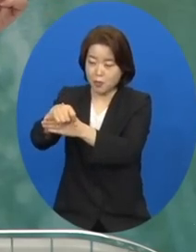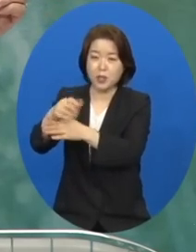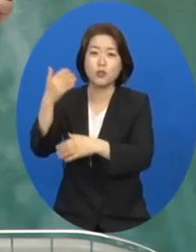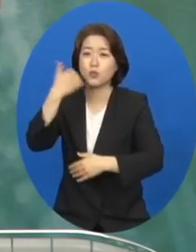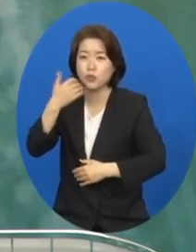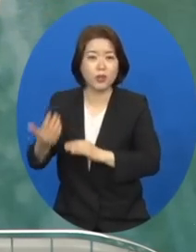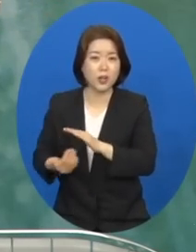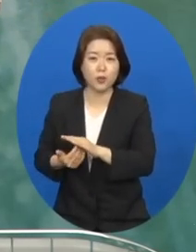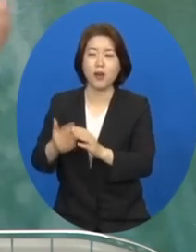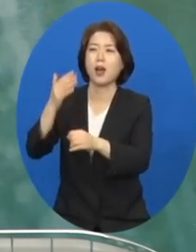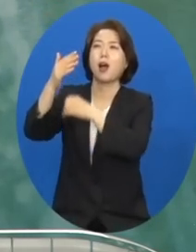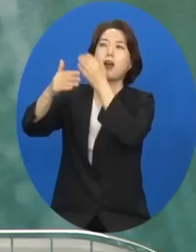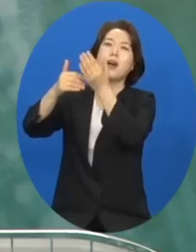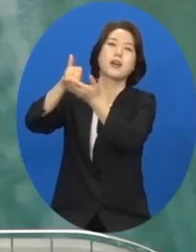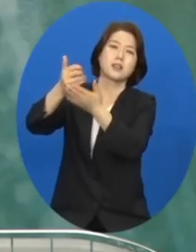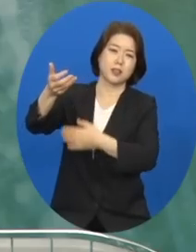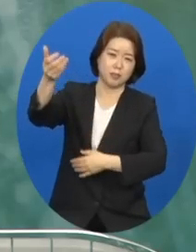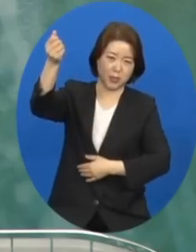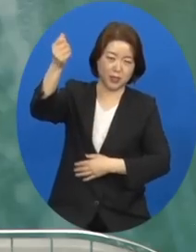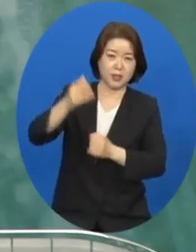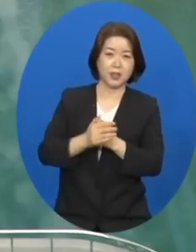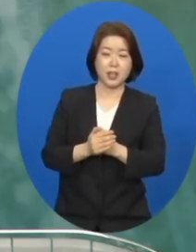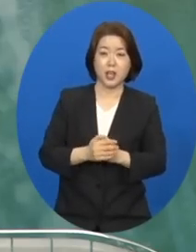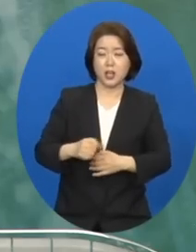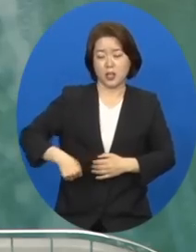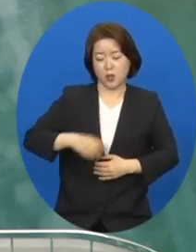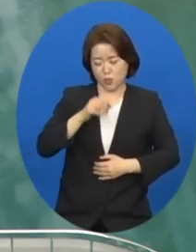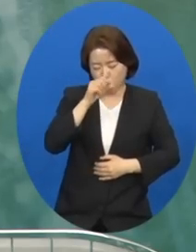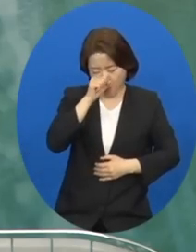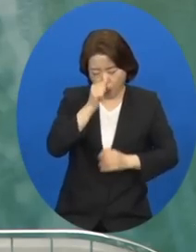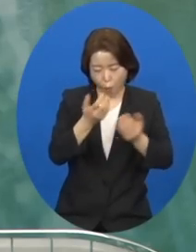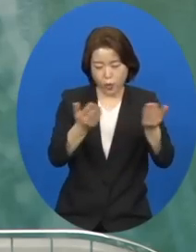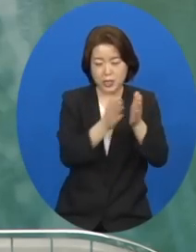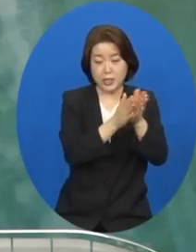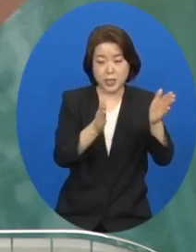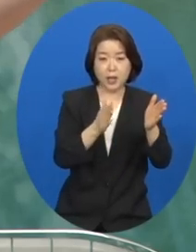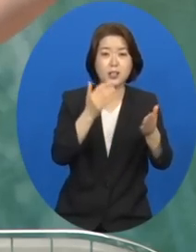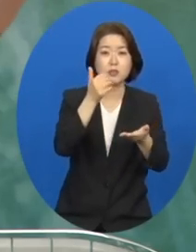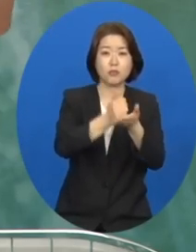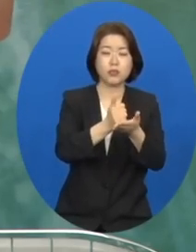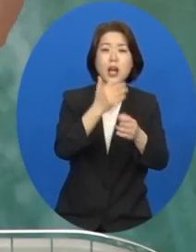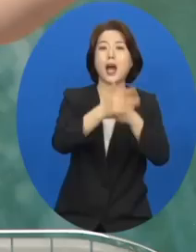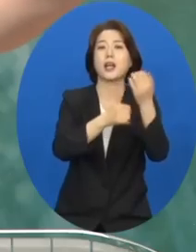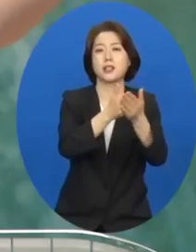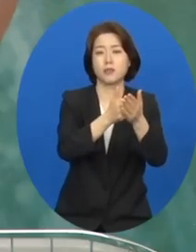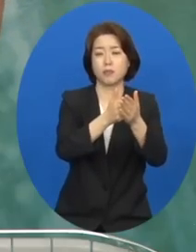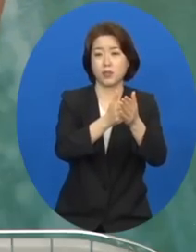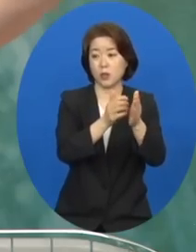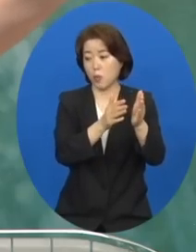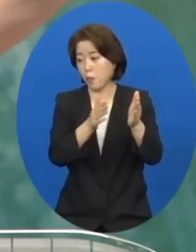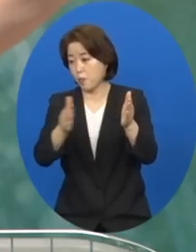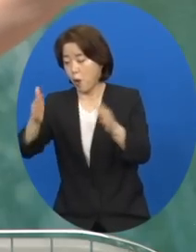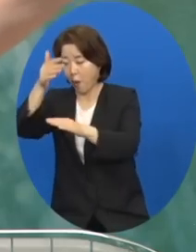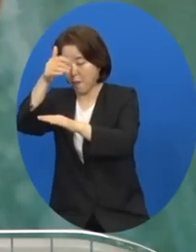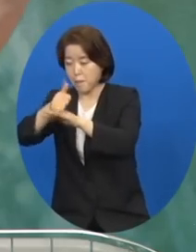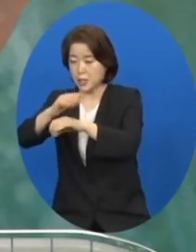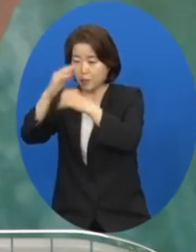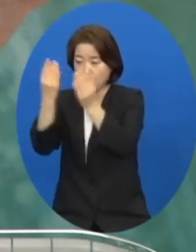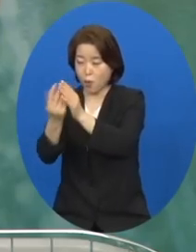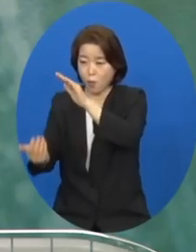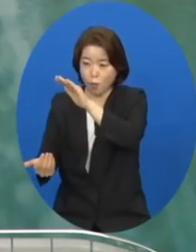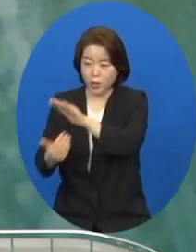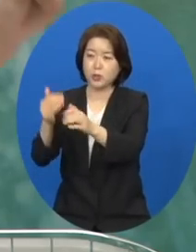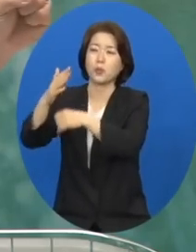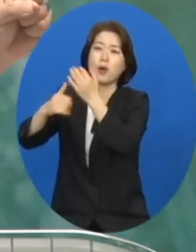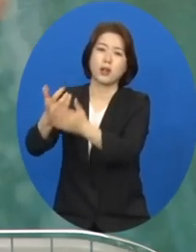하나님이 이루시는 겁니다 착한 일을 시작하신 이가 하나님 이시기 때문에 완성도 하나님이 아시게 따는 겁니다 미래